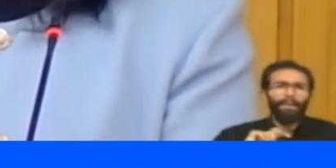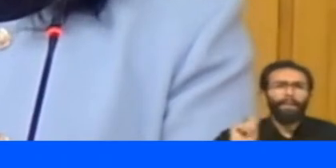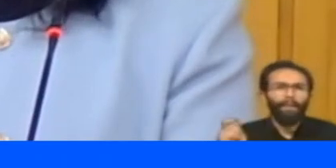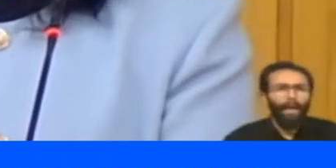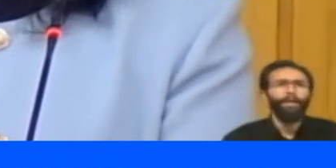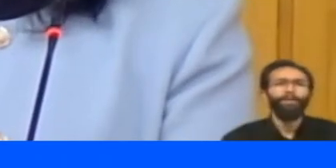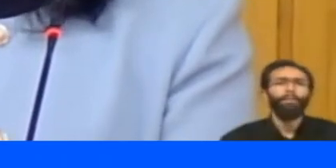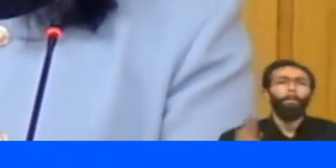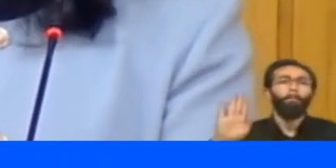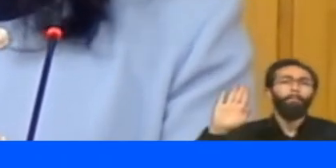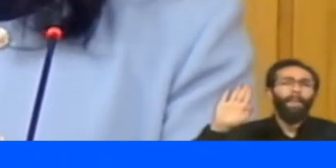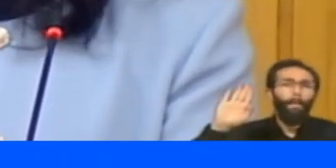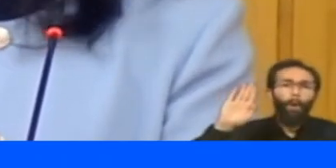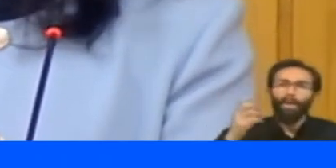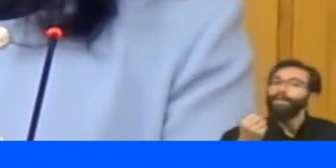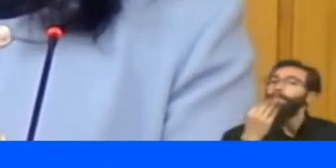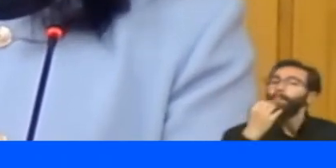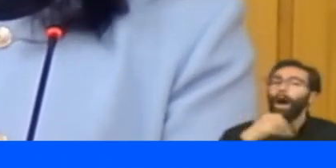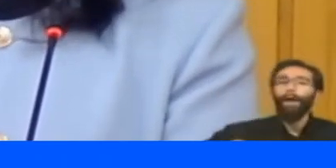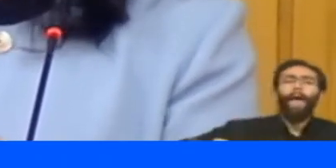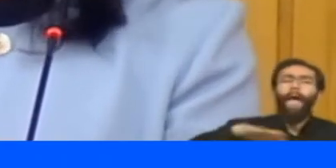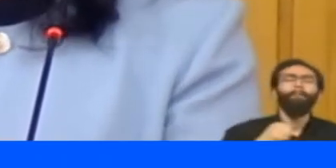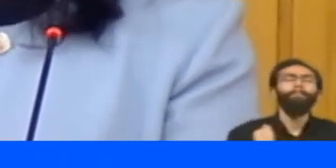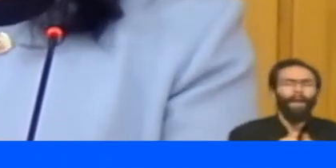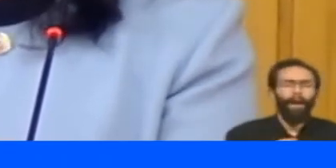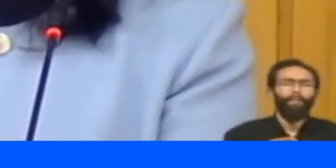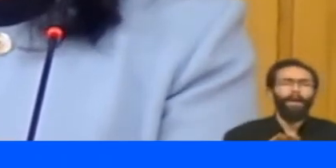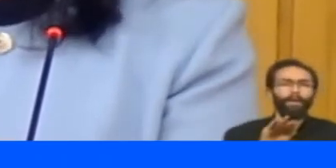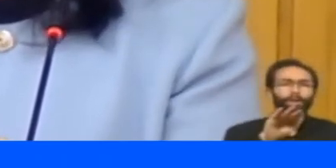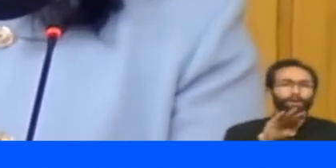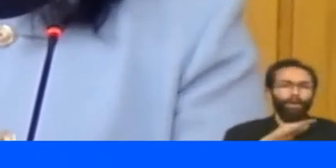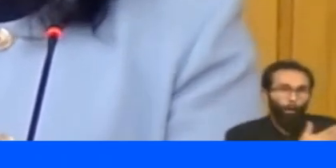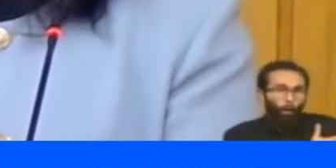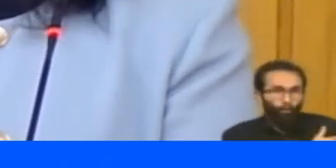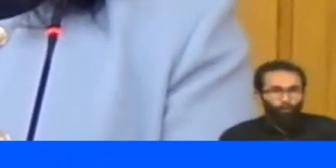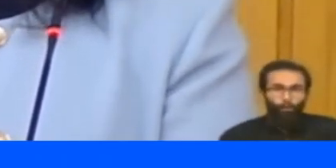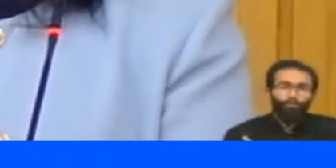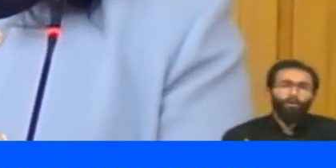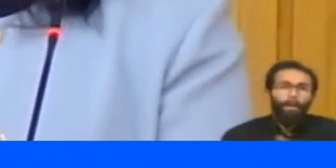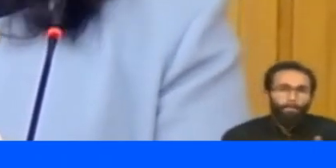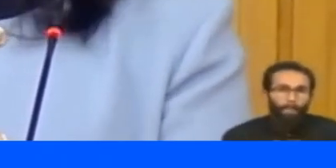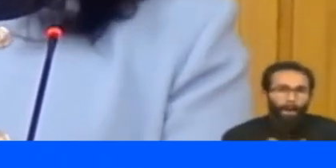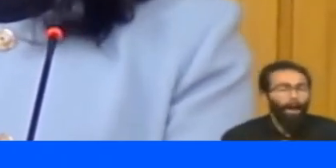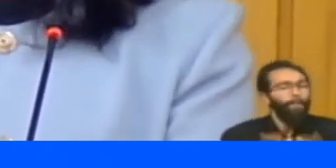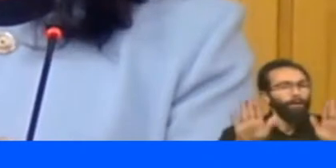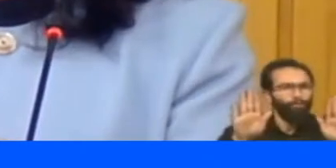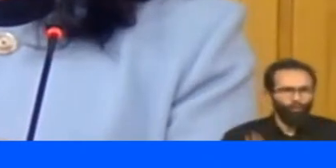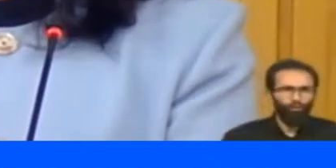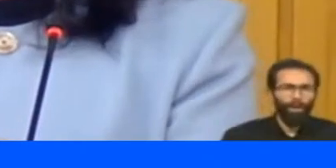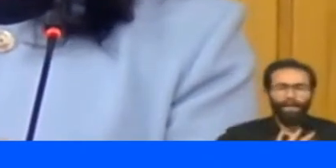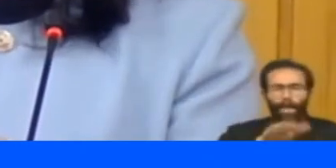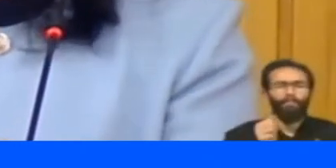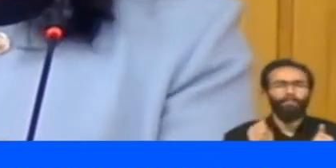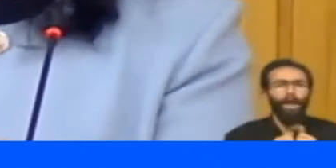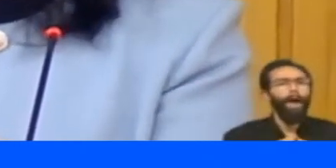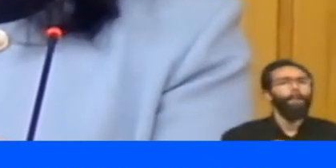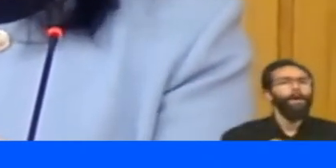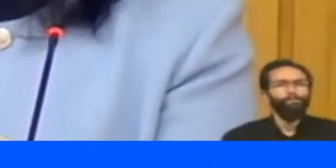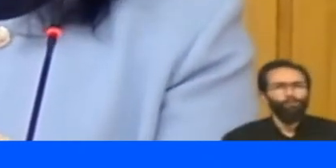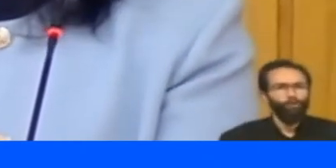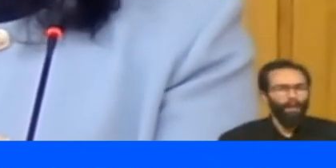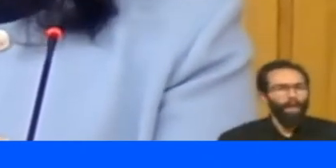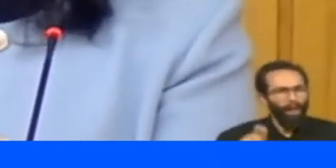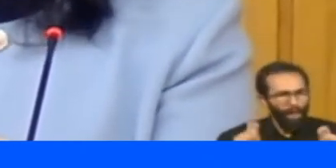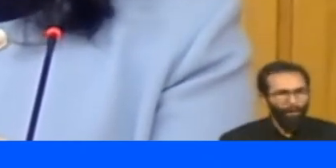mutlaka yaşayacağız. Omuz omuza ve yan yana duracağız. Hep birlikte mücadele edeceğiz. Bu